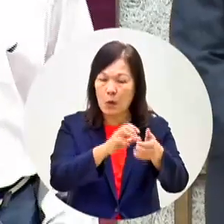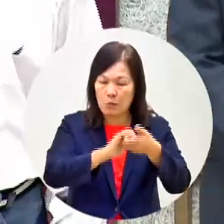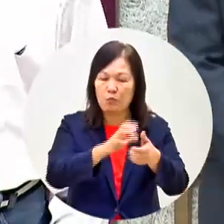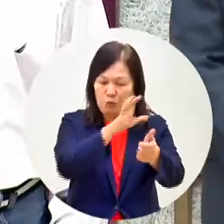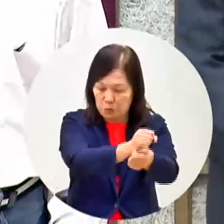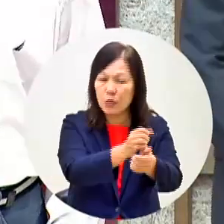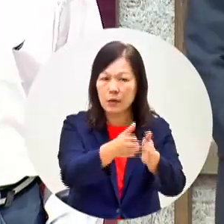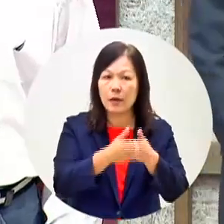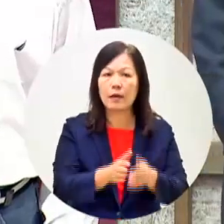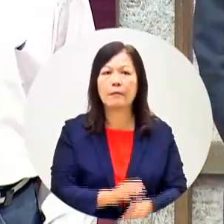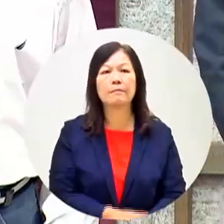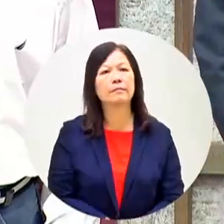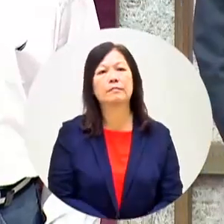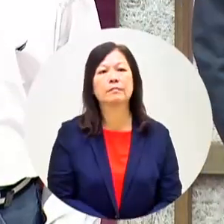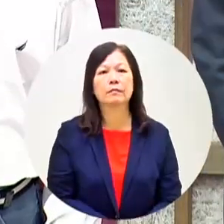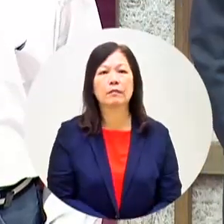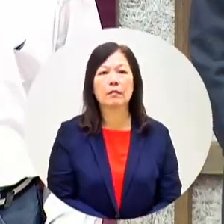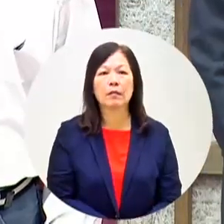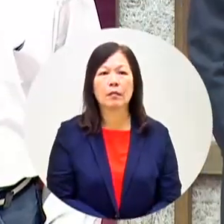长，这是。